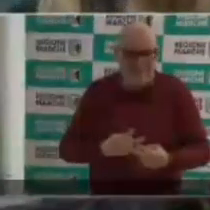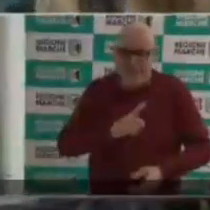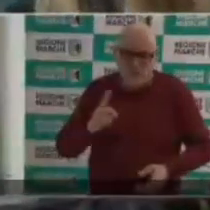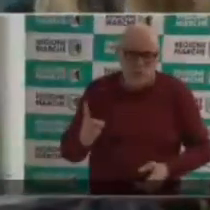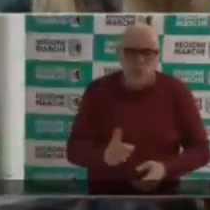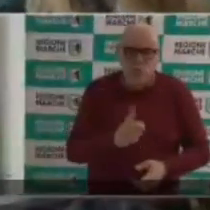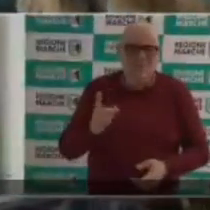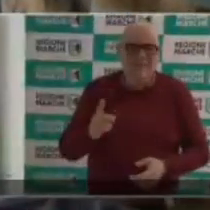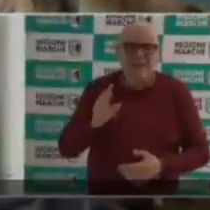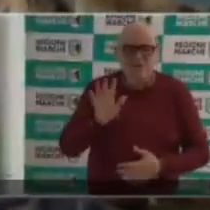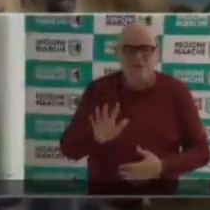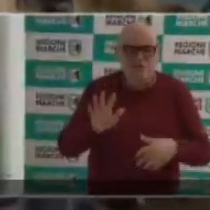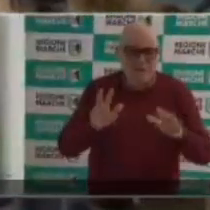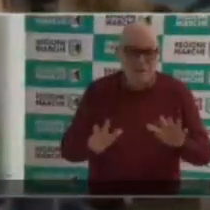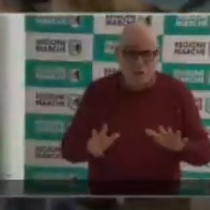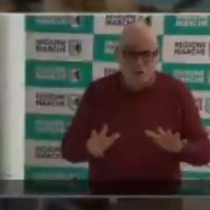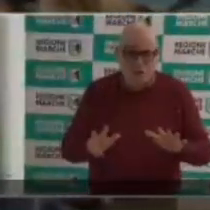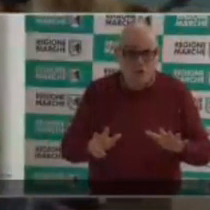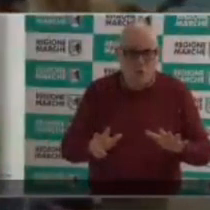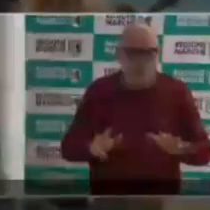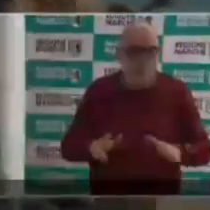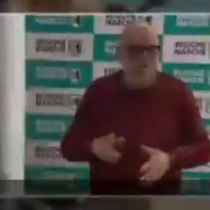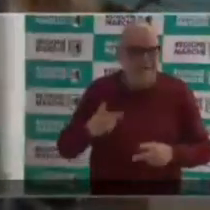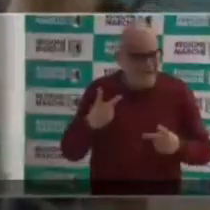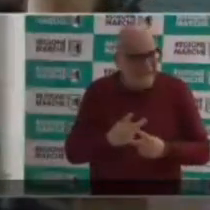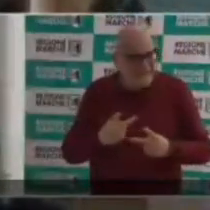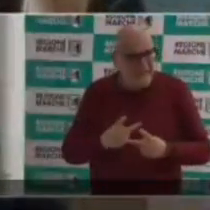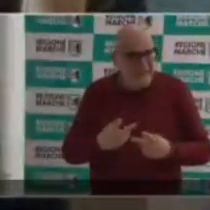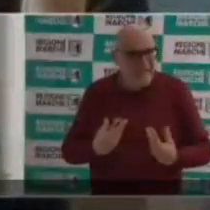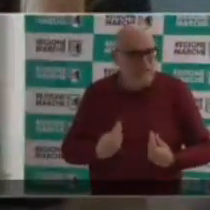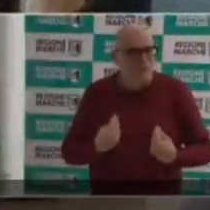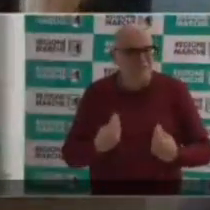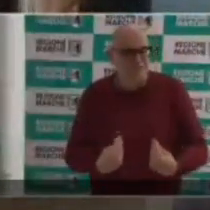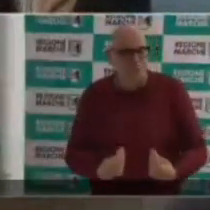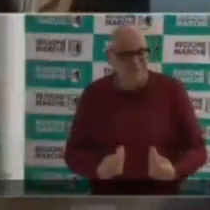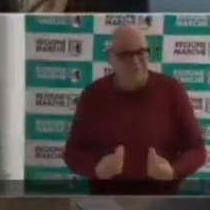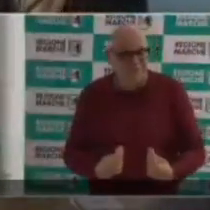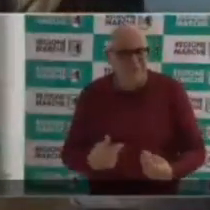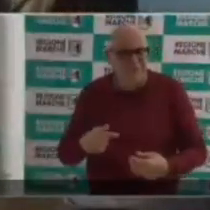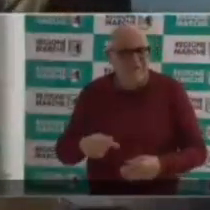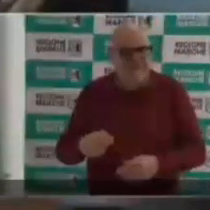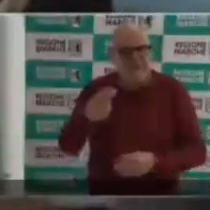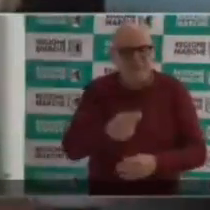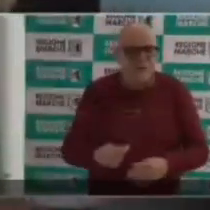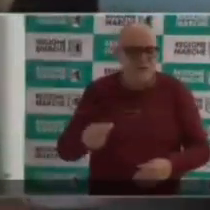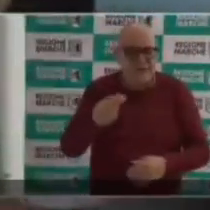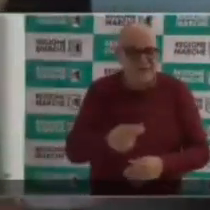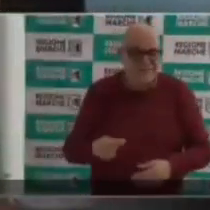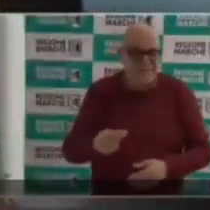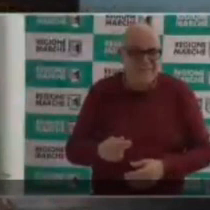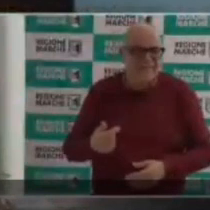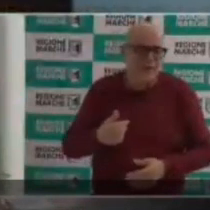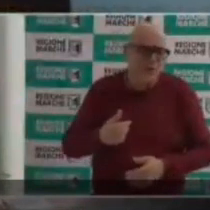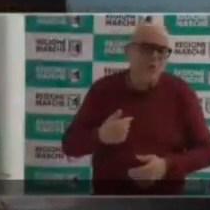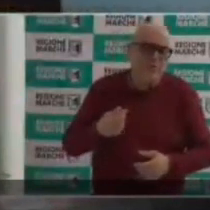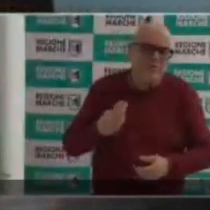58 realtà che si sono rese disponibili per fare questo progetto, perché noi possiamo pensare anche le cose più belle